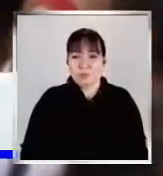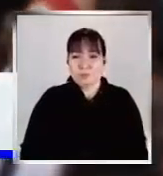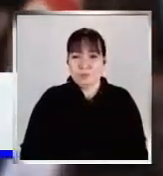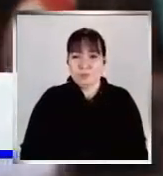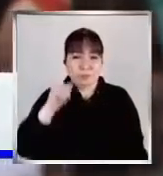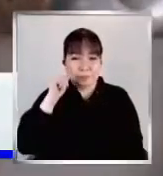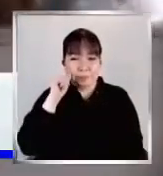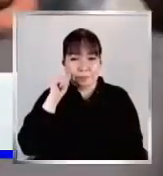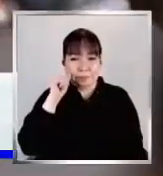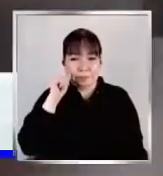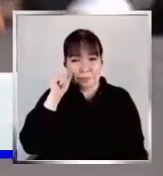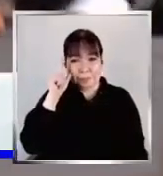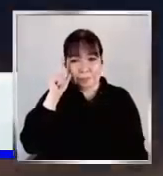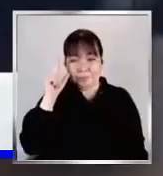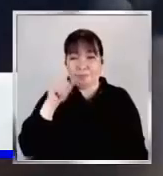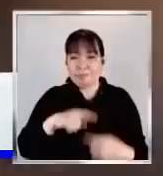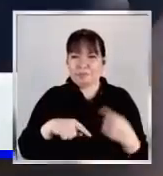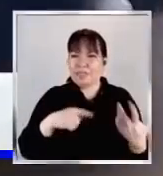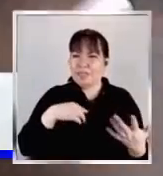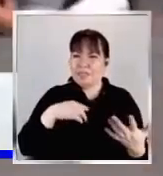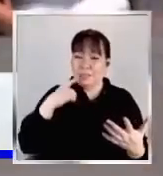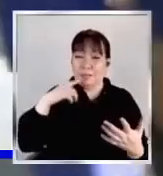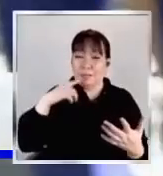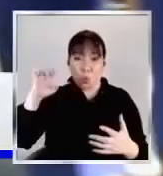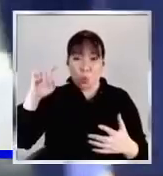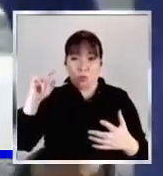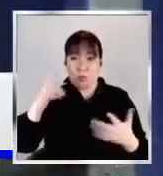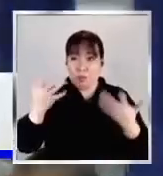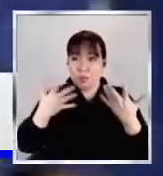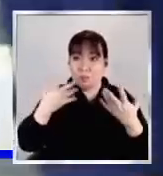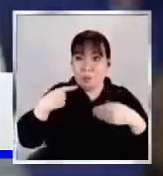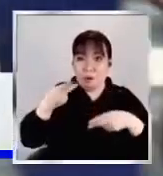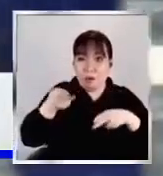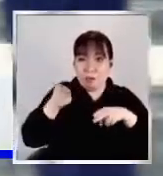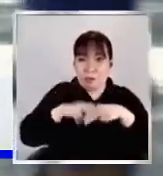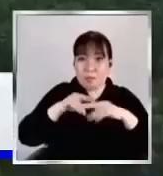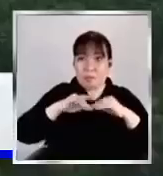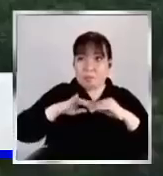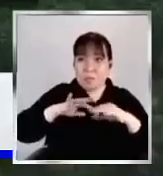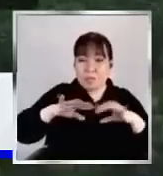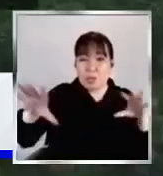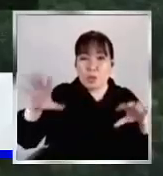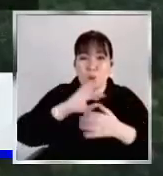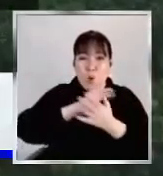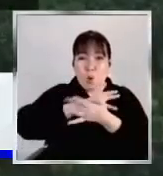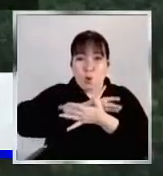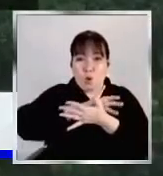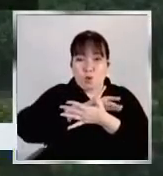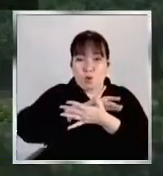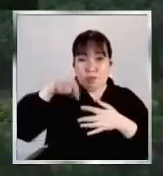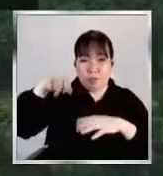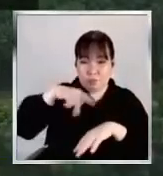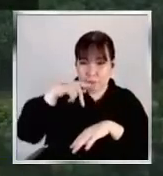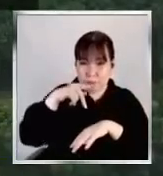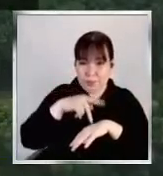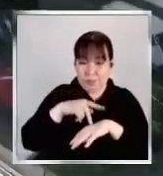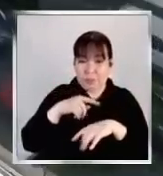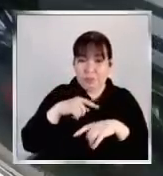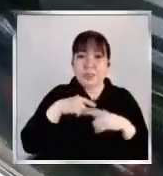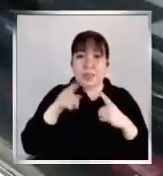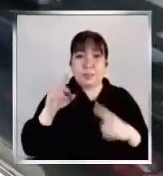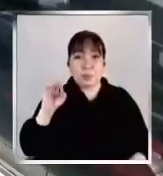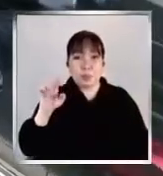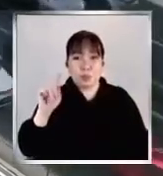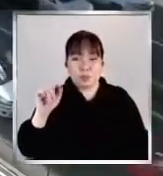Malabo raw na dahil lang sa holiday ang bumibilis ulit na hawaan ng COVID-19 sa bansa. Ayon sa OCTA Research, 10 beses na